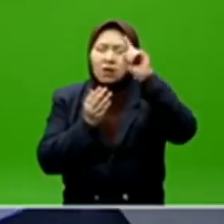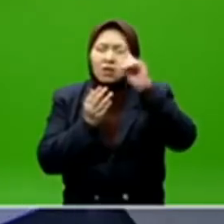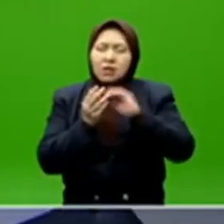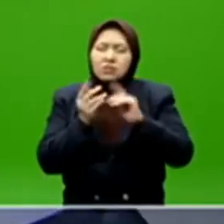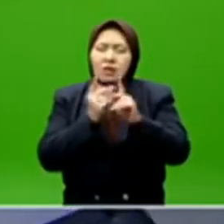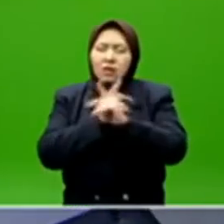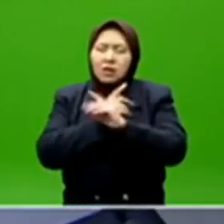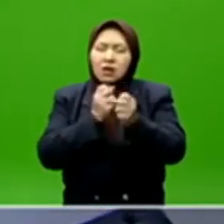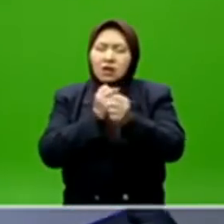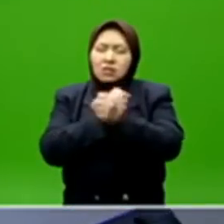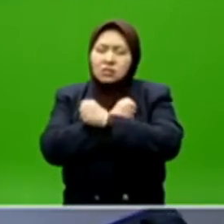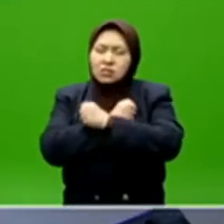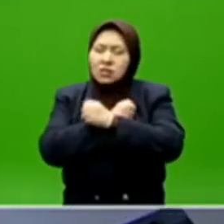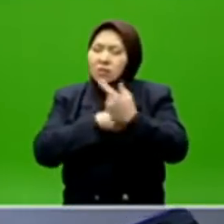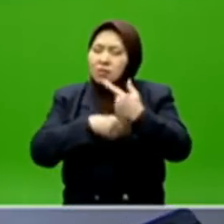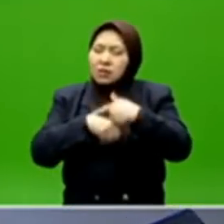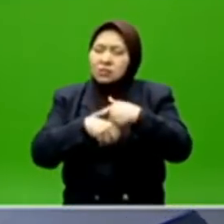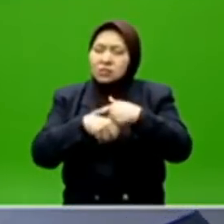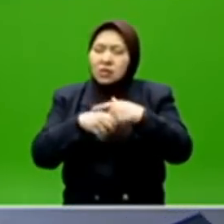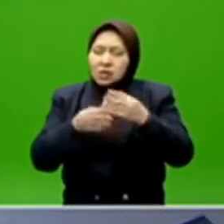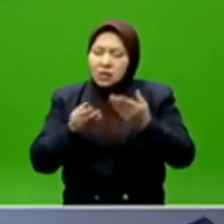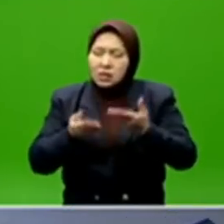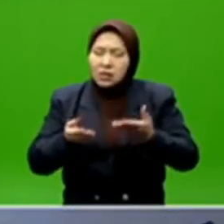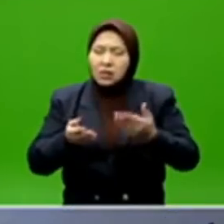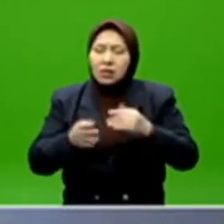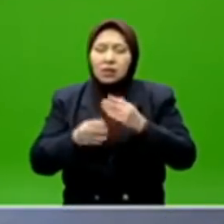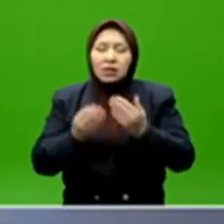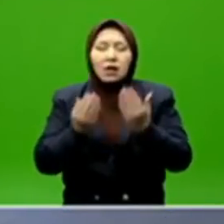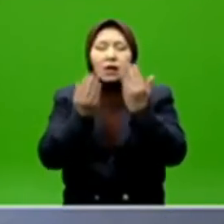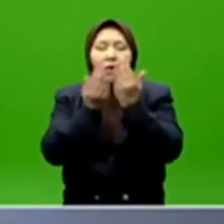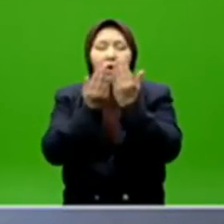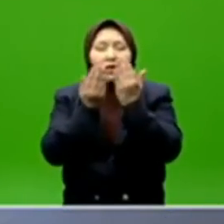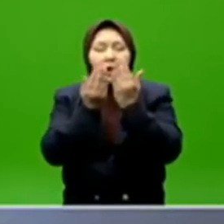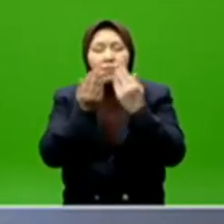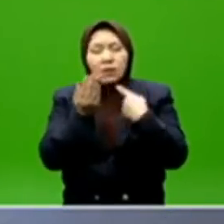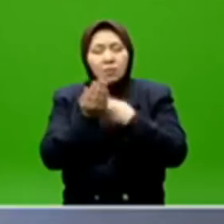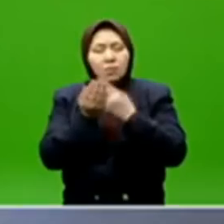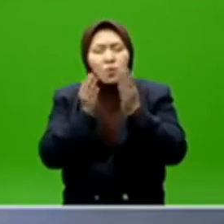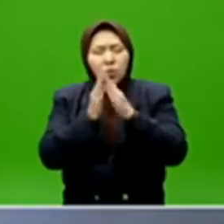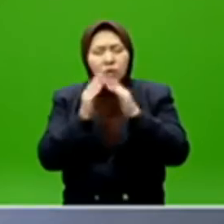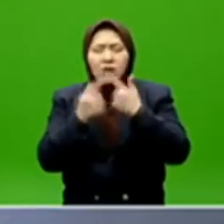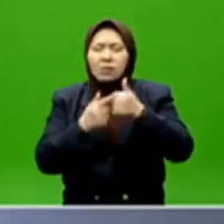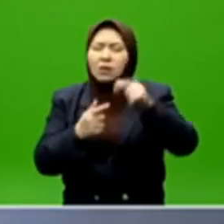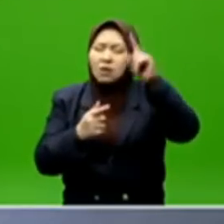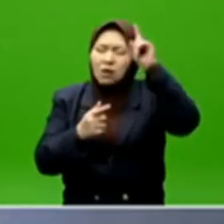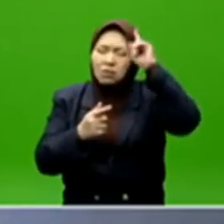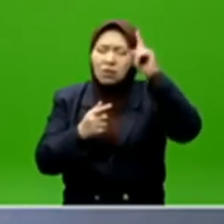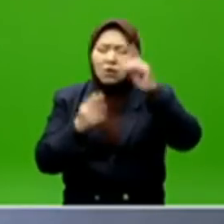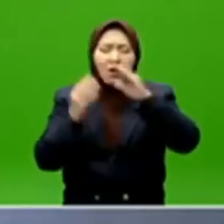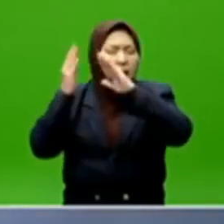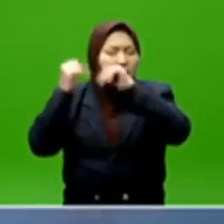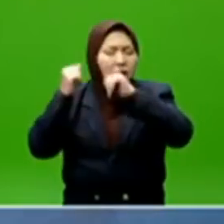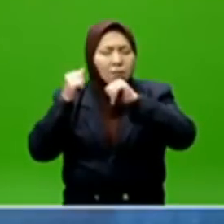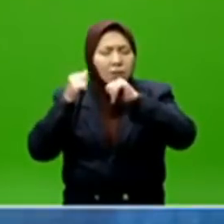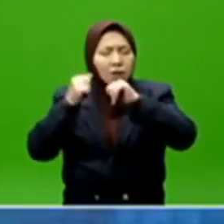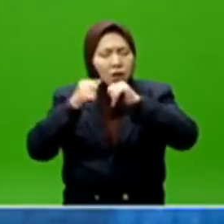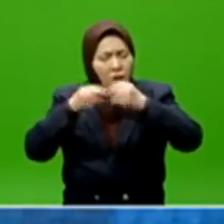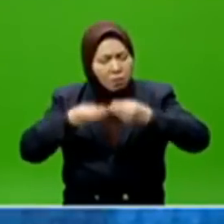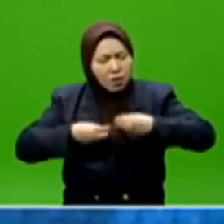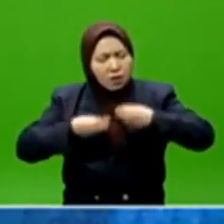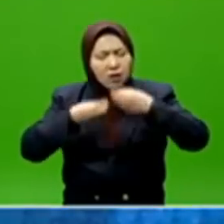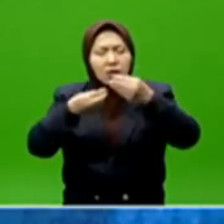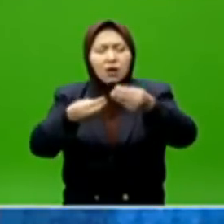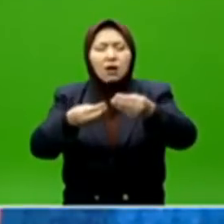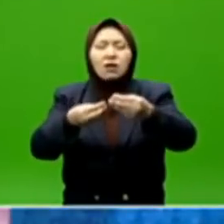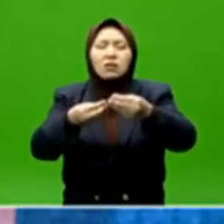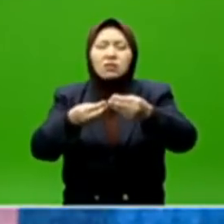wa ya Rahim, saat yang penuh barakah ini tangan kami tadahkan memohon ke hadratmu ya Allah. Mudah-mudahan kau perkenankan